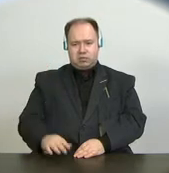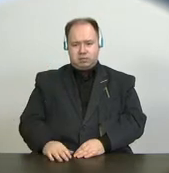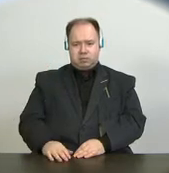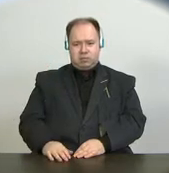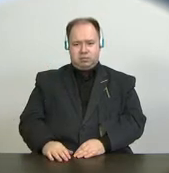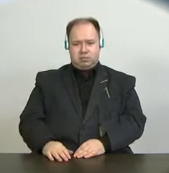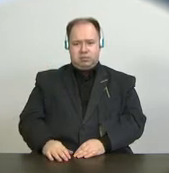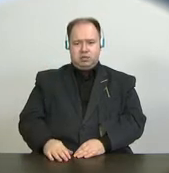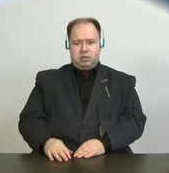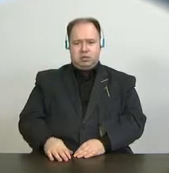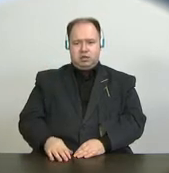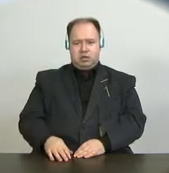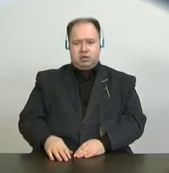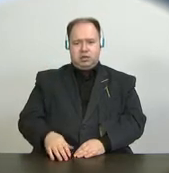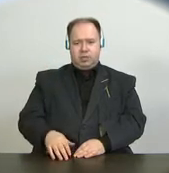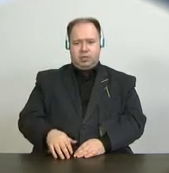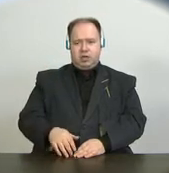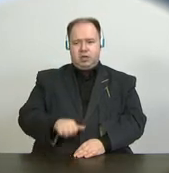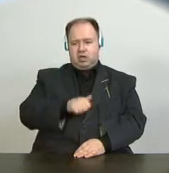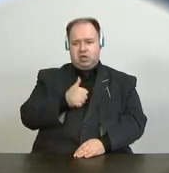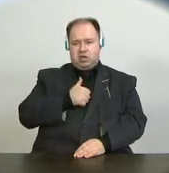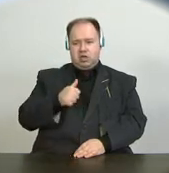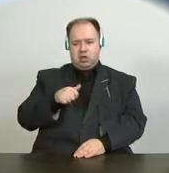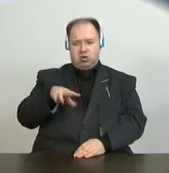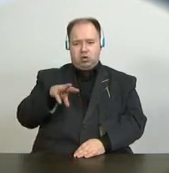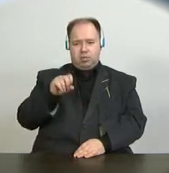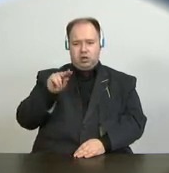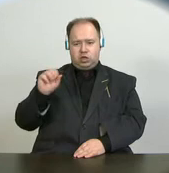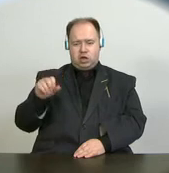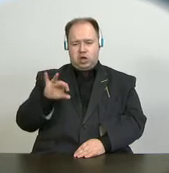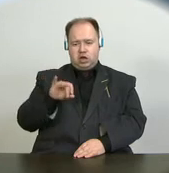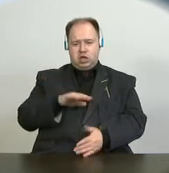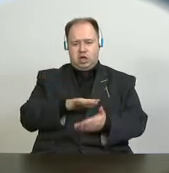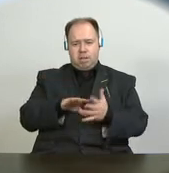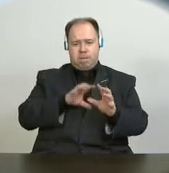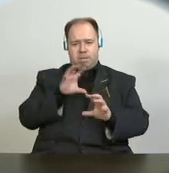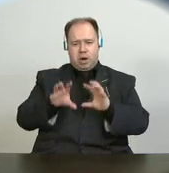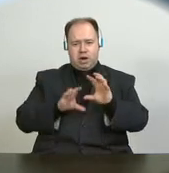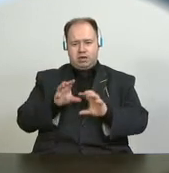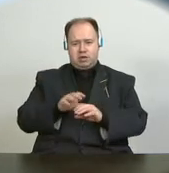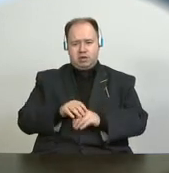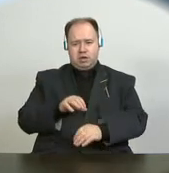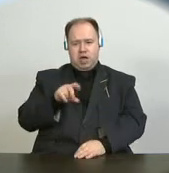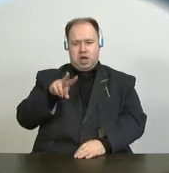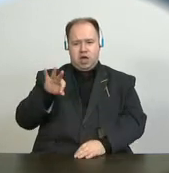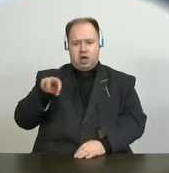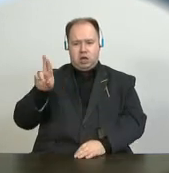герой меча и магии 5 хорошо аллоды